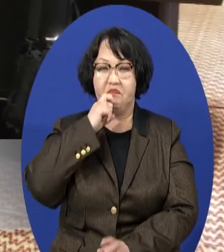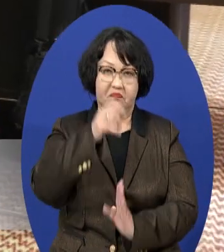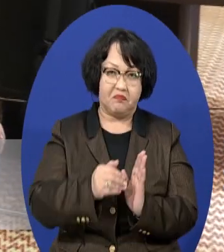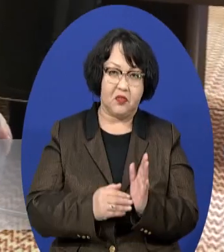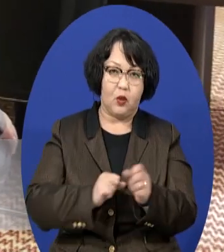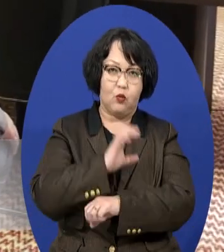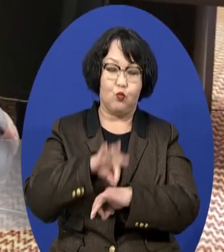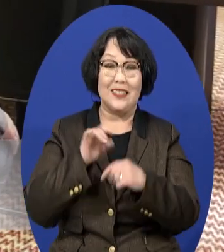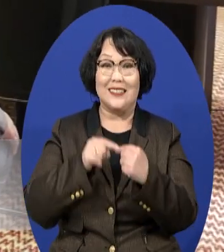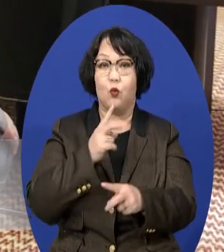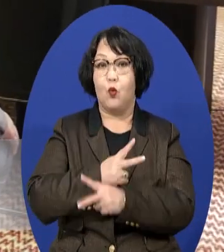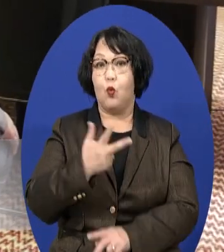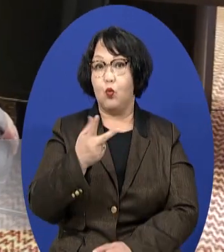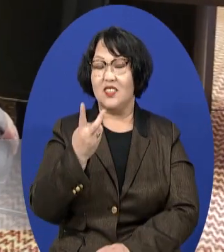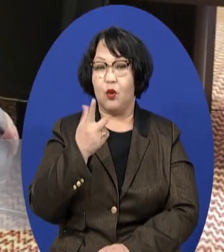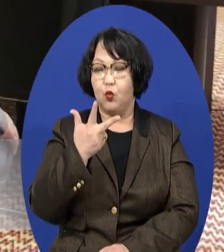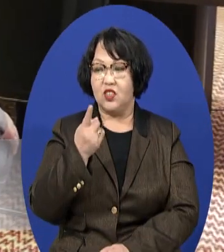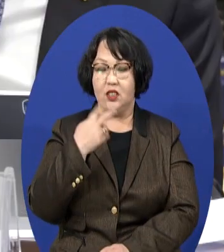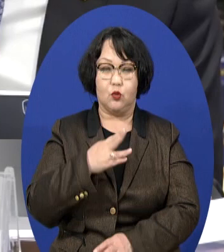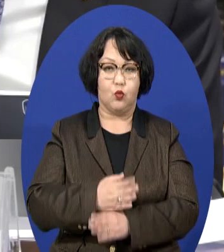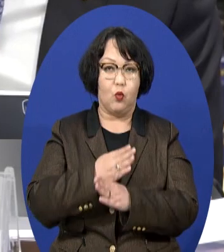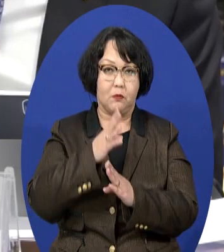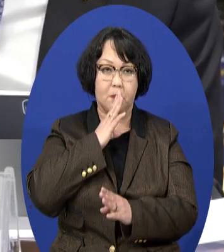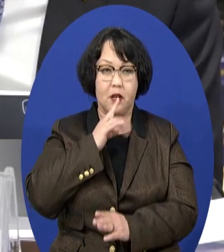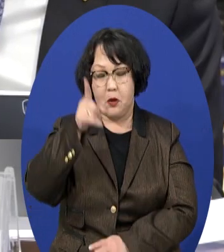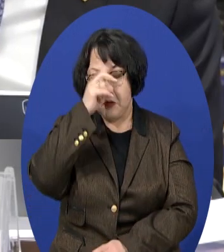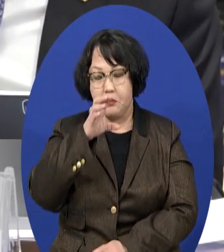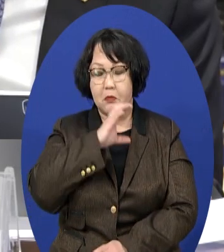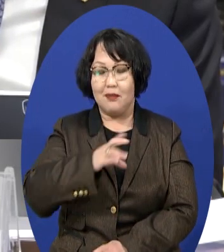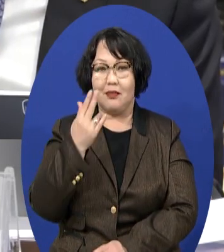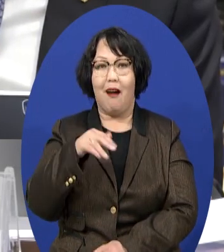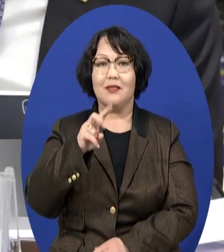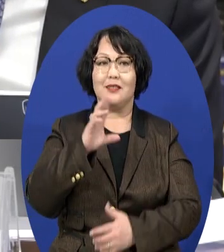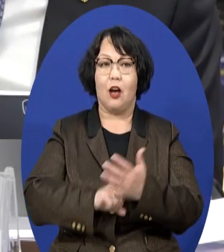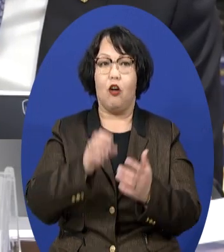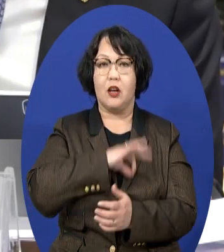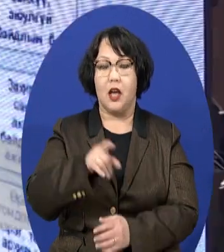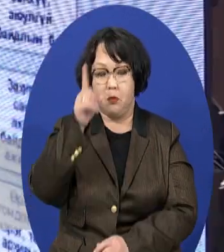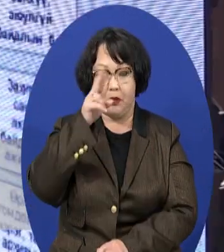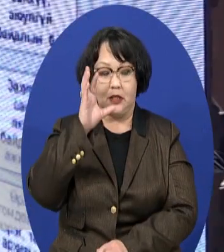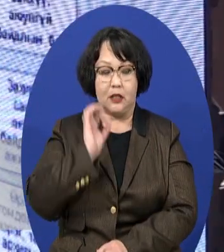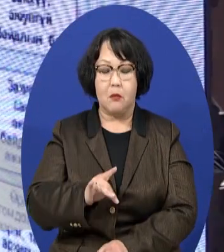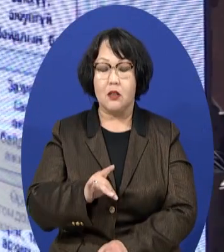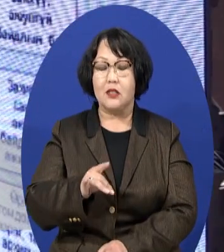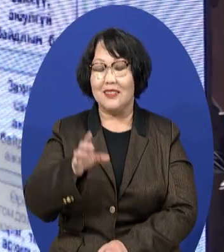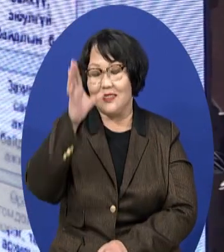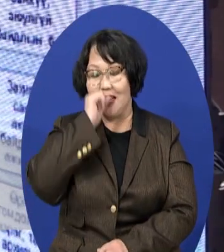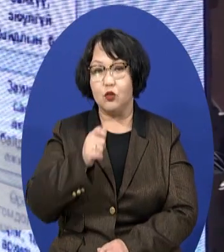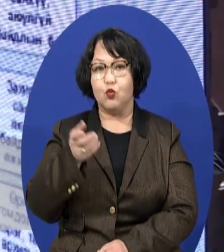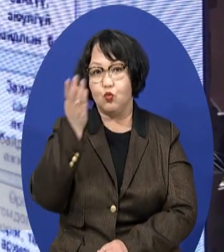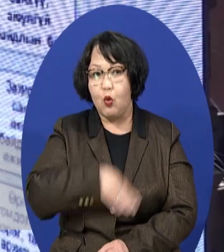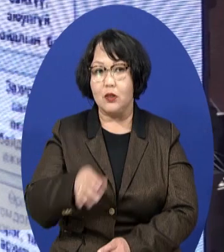эсрэг хууль энэ сарын 31-нд дуусгар болж байгаа. Эрүүл мэндийн даатгалын сангийн орлогыг эрүүл мэндийн сайд шууд захиран зарцуулах зохицуулалт хийхгүй